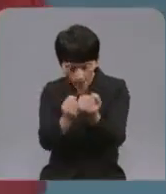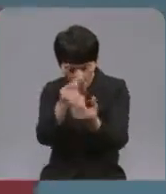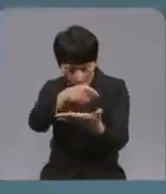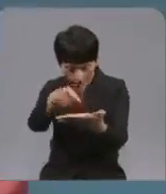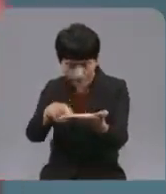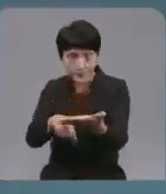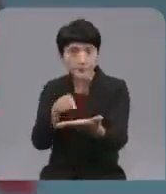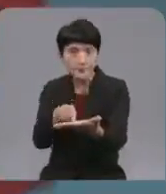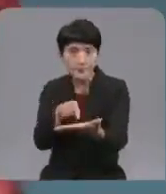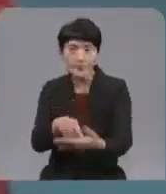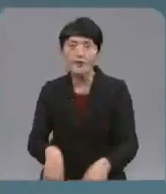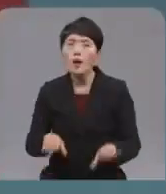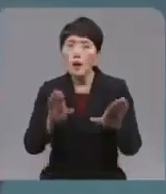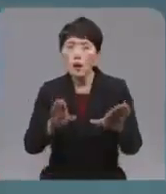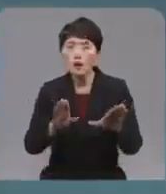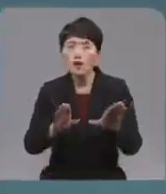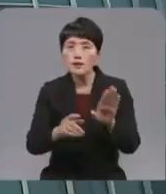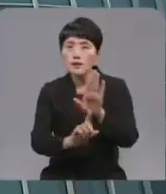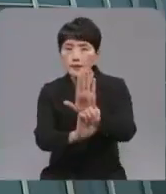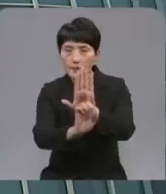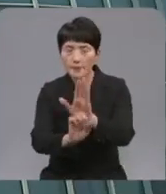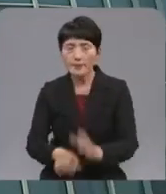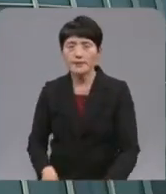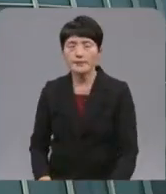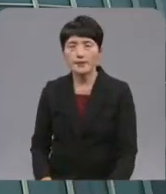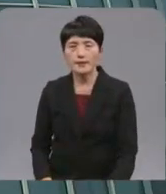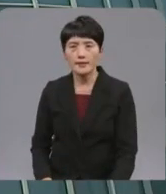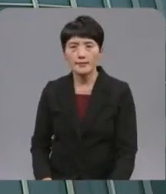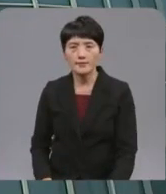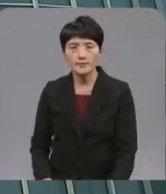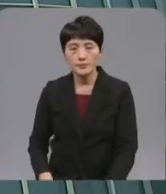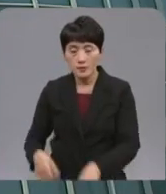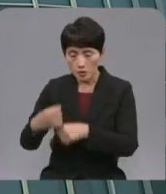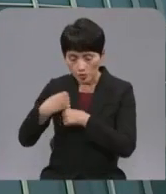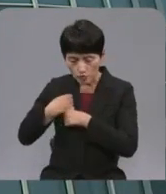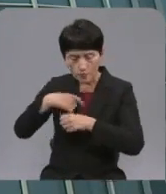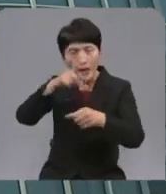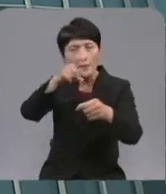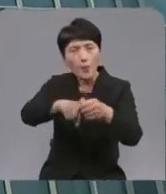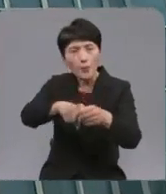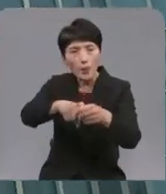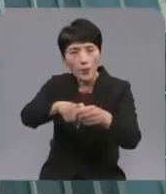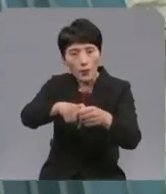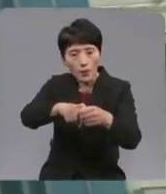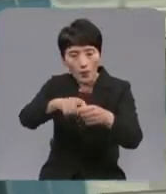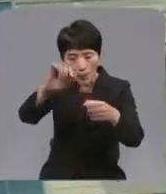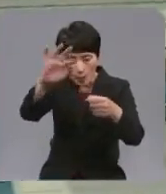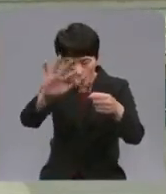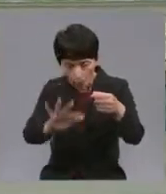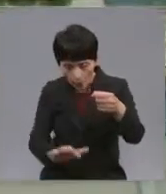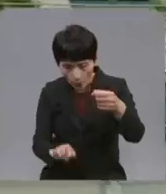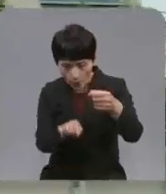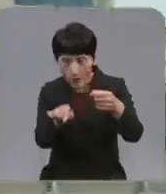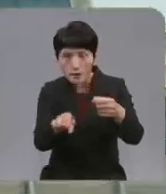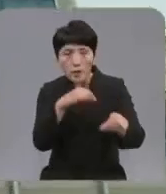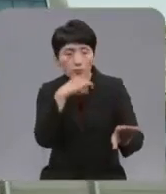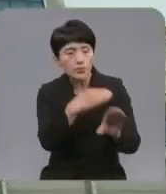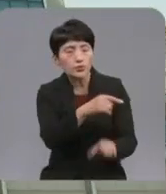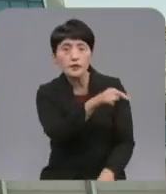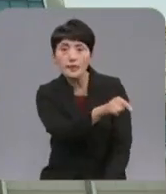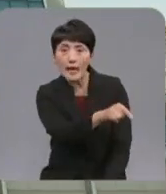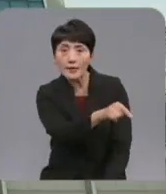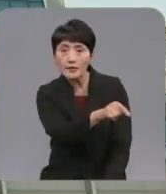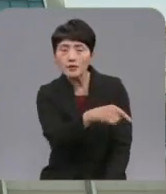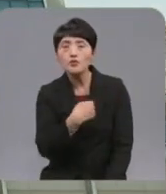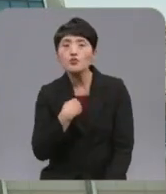武制造原料布的持有量较两年前增加20公斤。国防部公布了包含2021年至